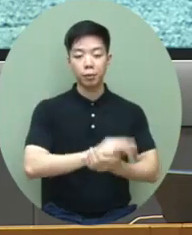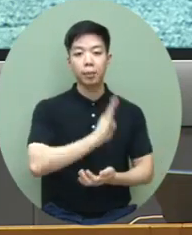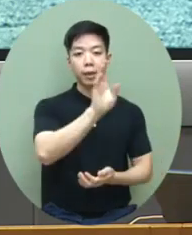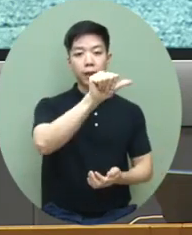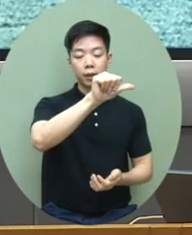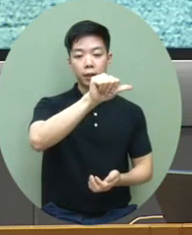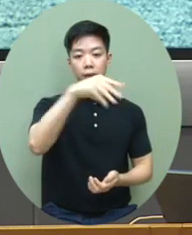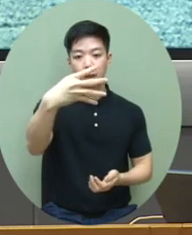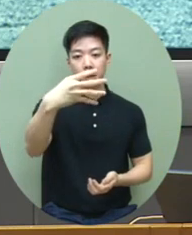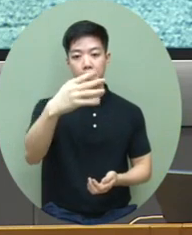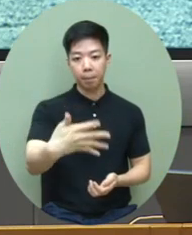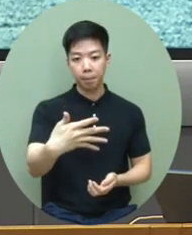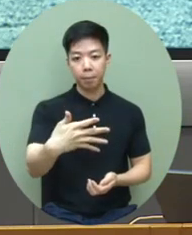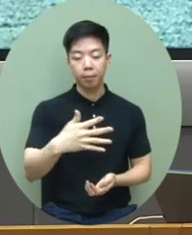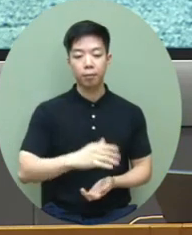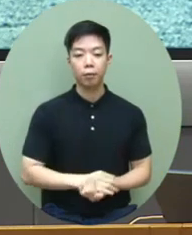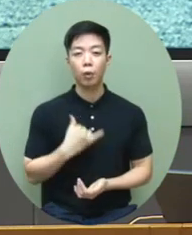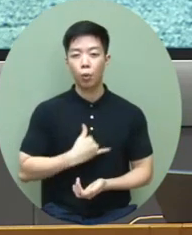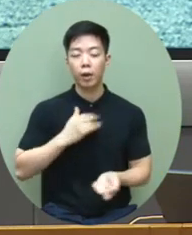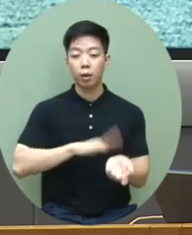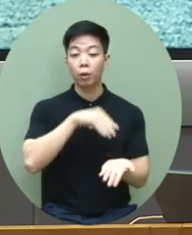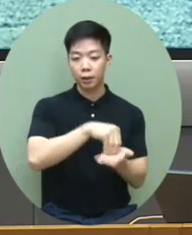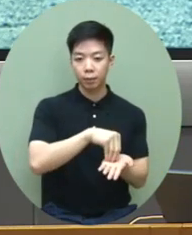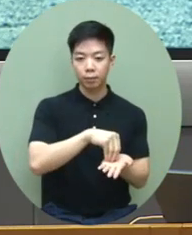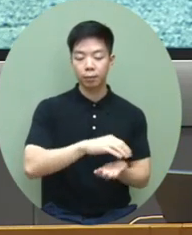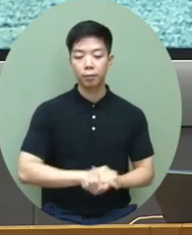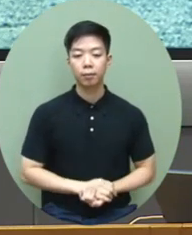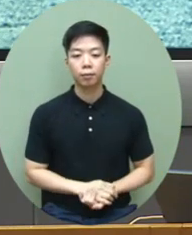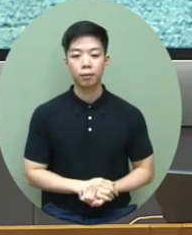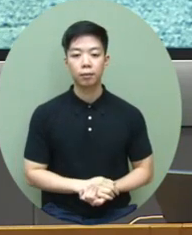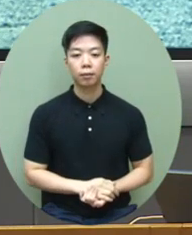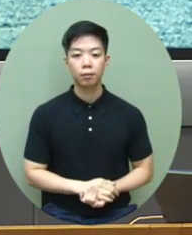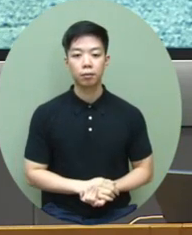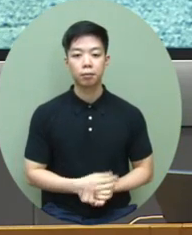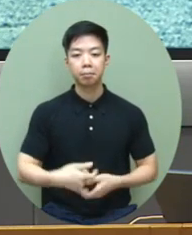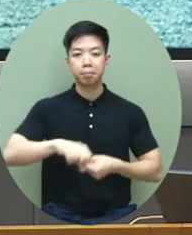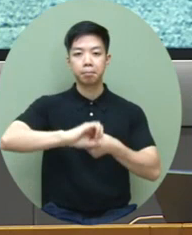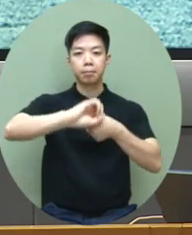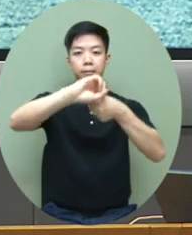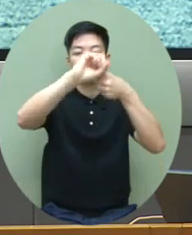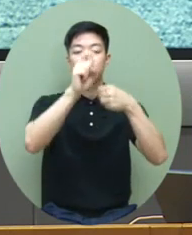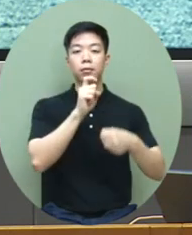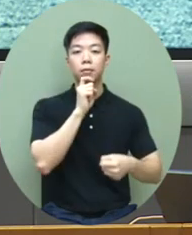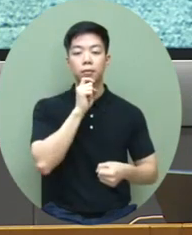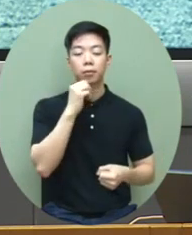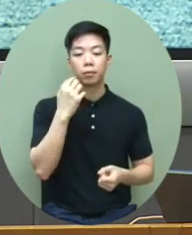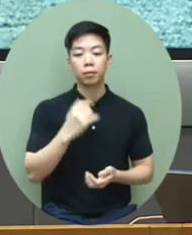BA.4 或者5的懷疑個案啦，或者確診個案呢就是都是有增加的。咁最新